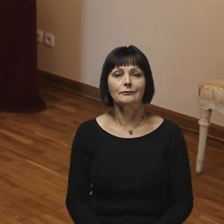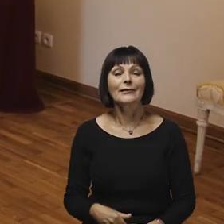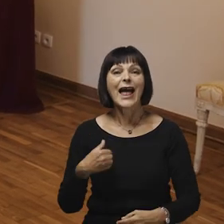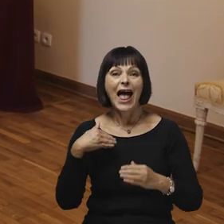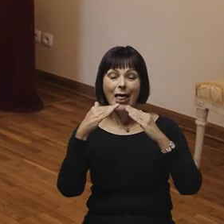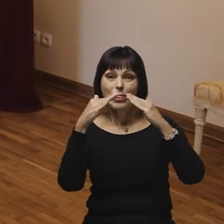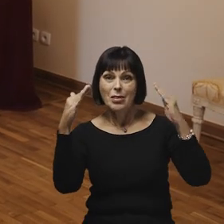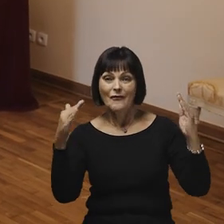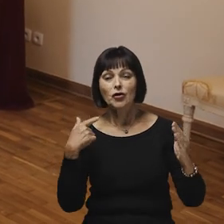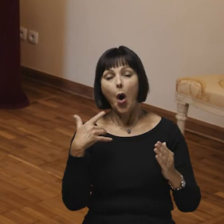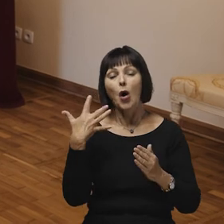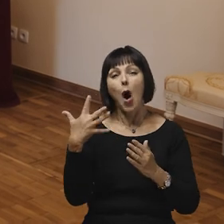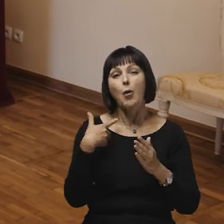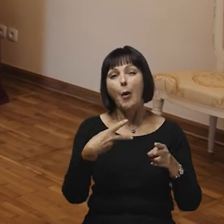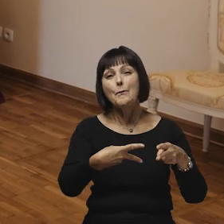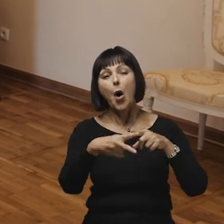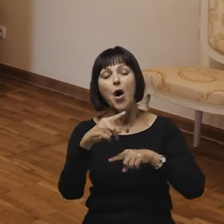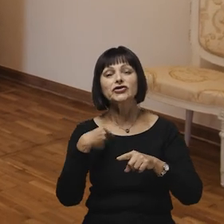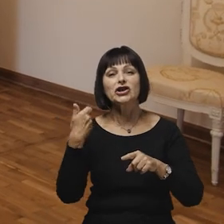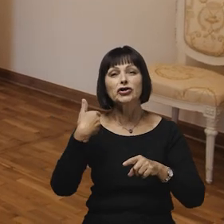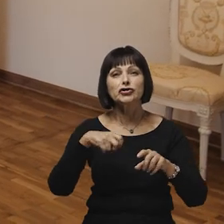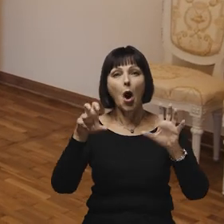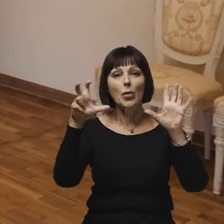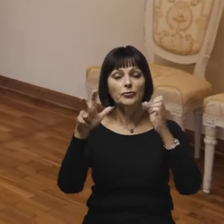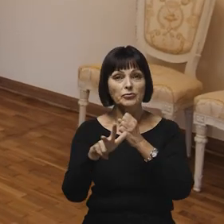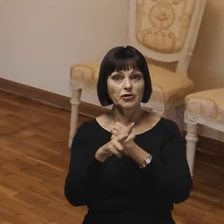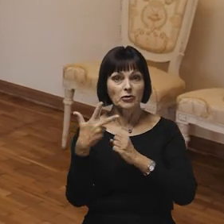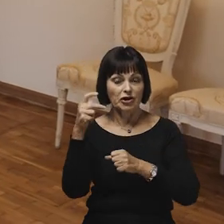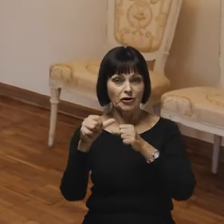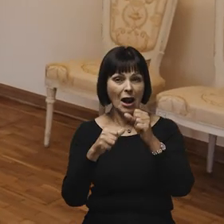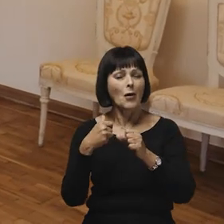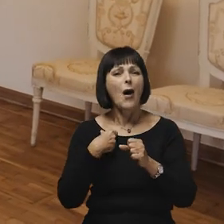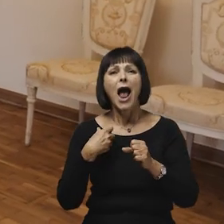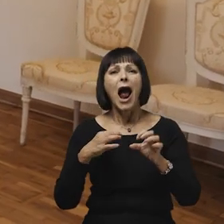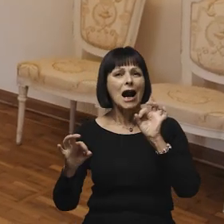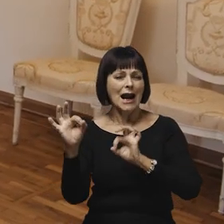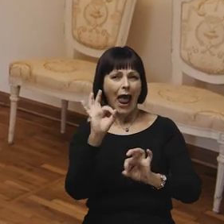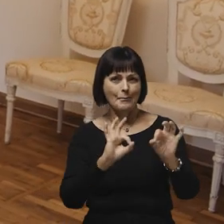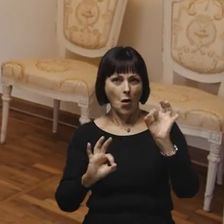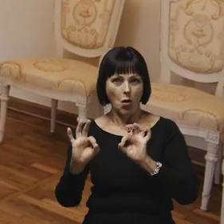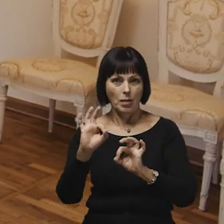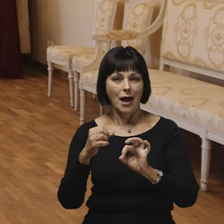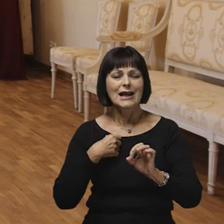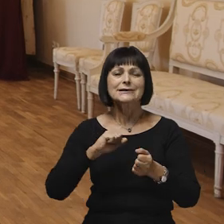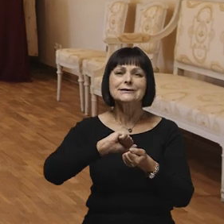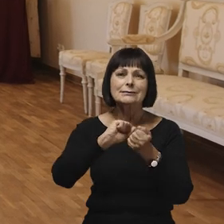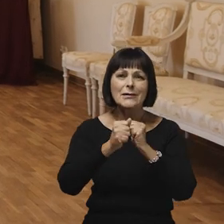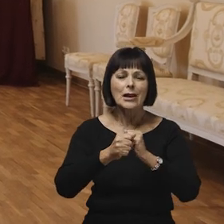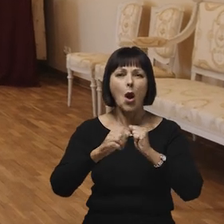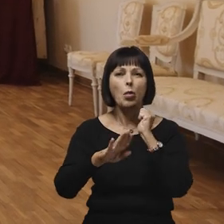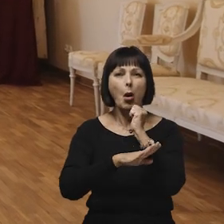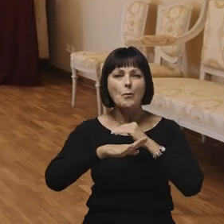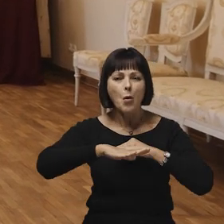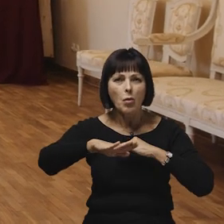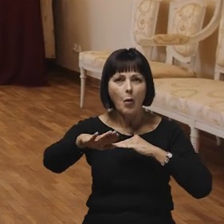Klasycystyczny dworek z około 1833 roku poddany został remontowi. Wymieniono posadzki